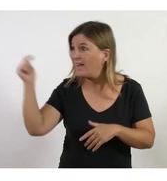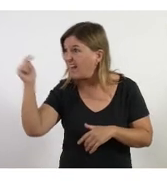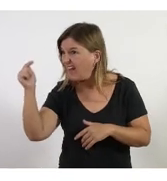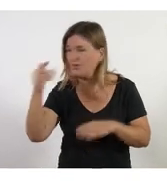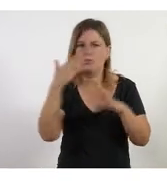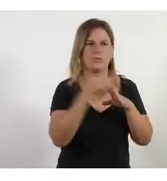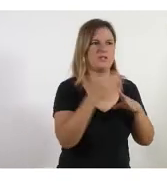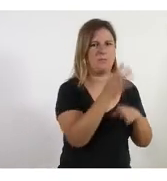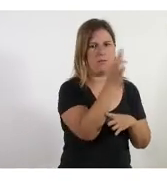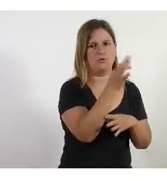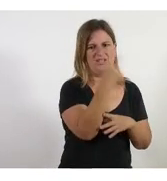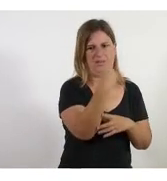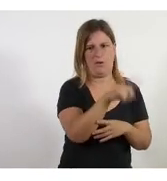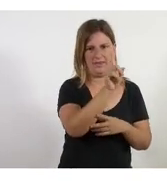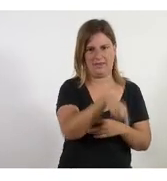circumstància.